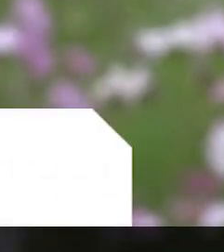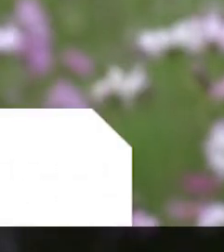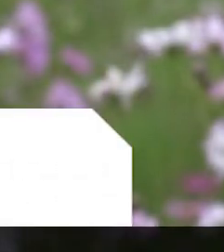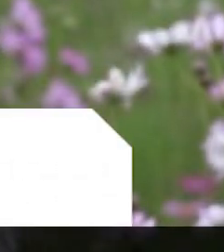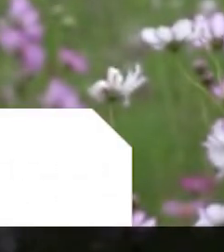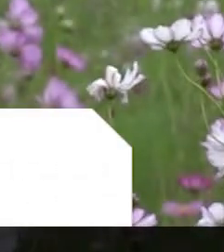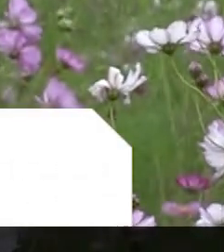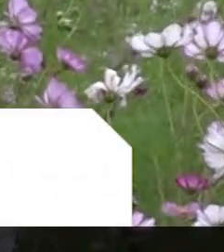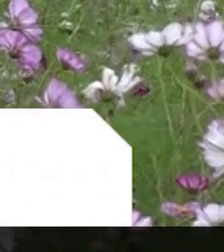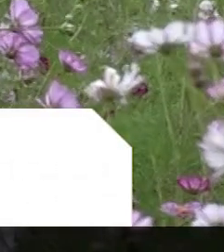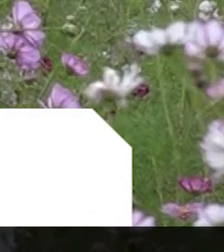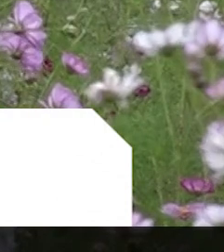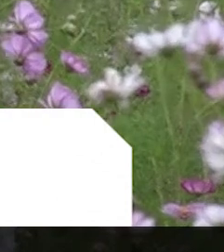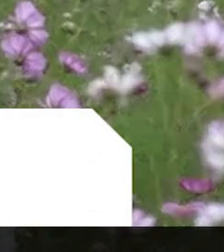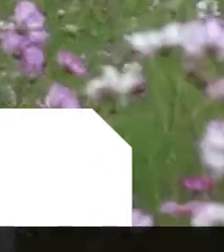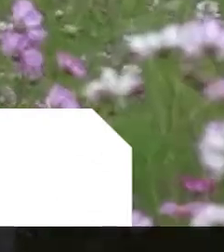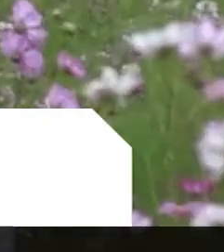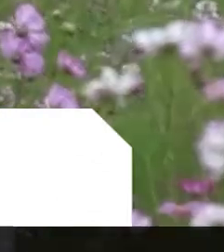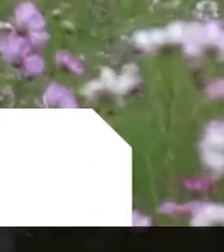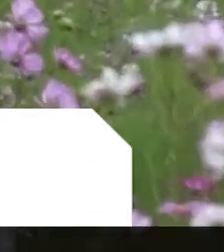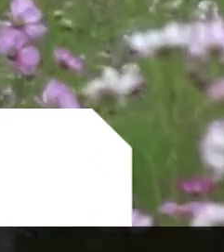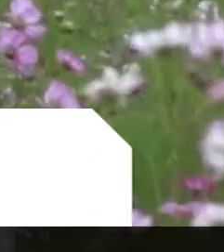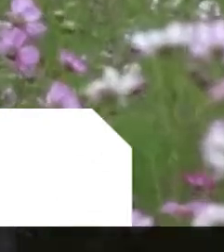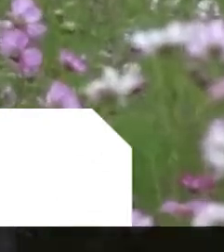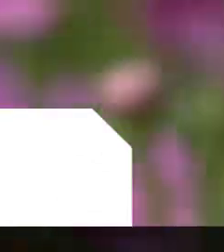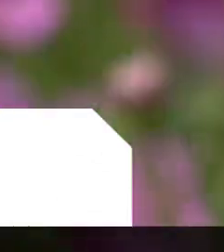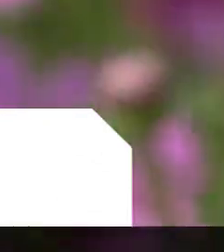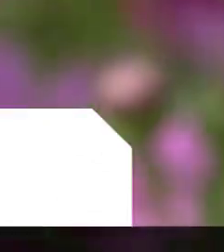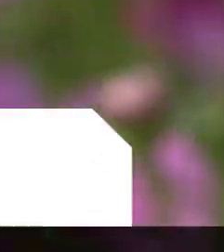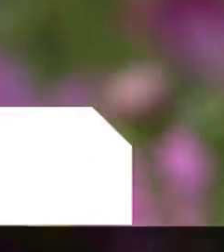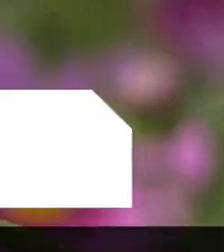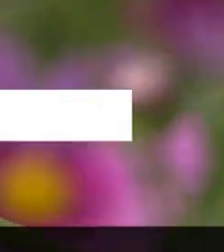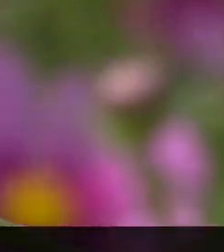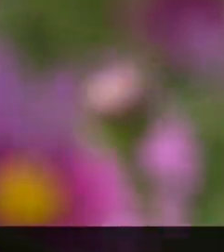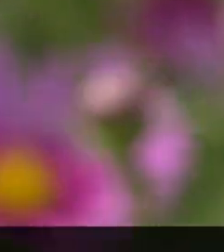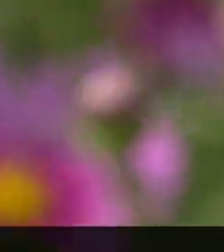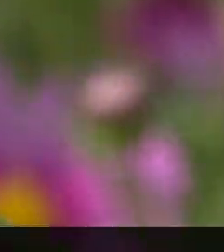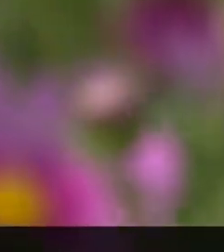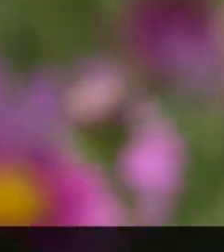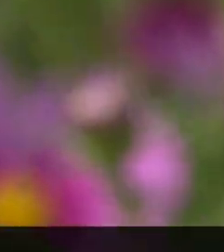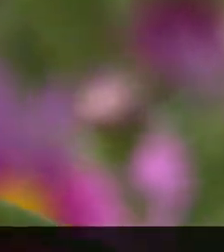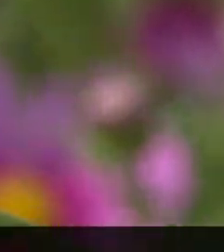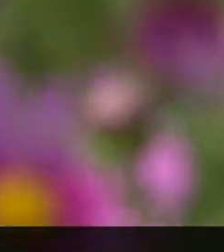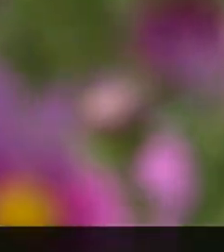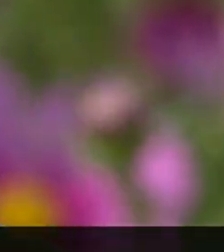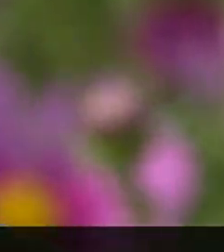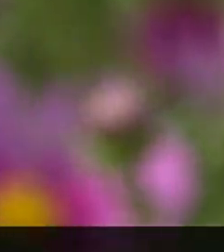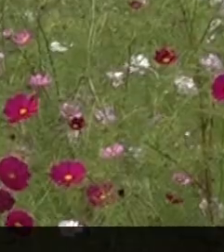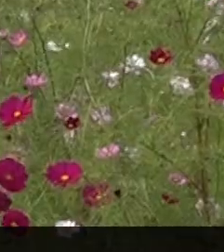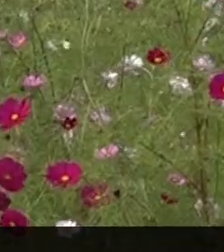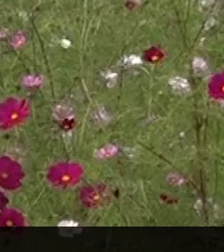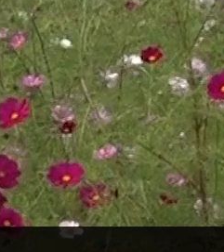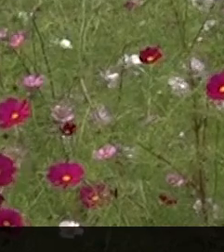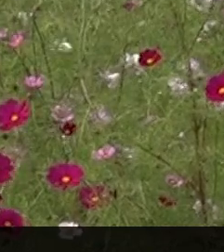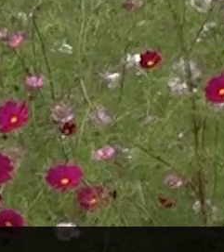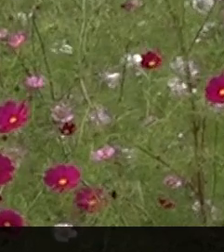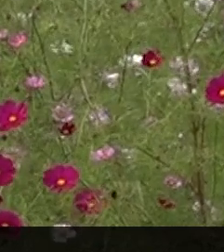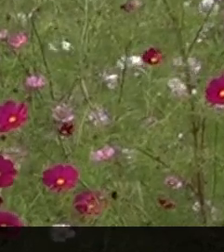천안시 풍세면에 소재한 남관교 부근에는 지역 주민들과 면사무소 직원들이 가꾸기 시작한 코스모스길이